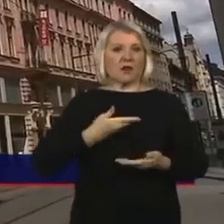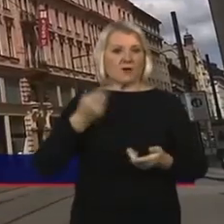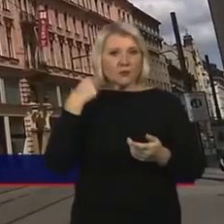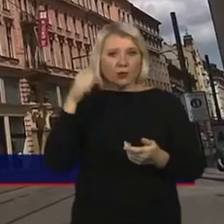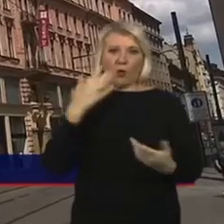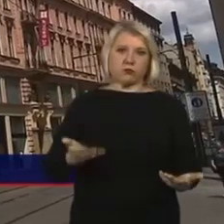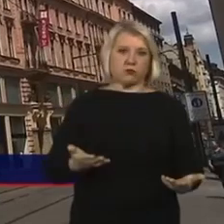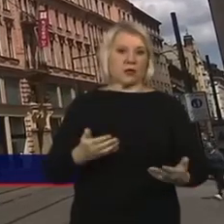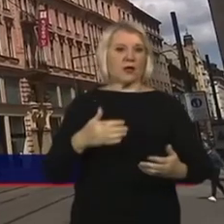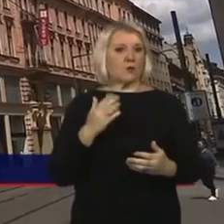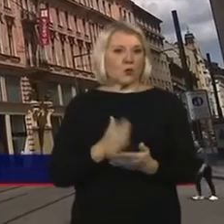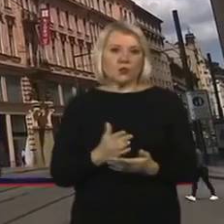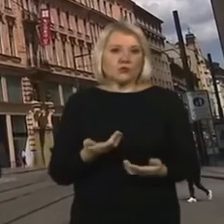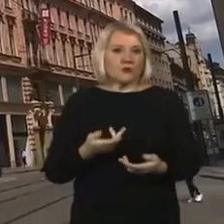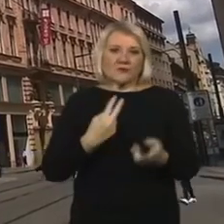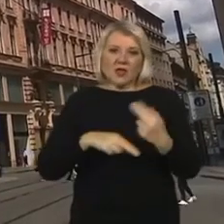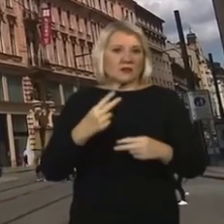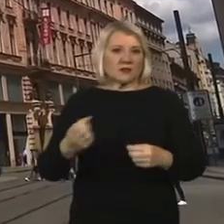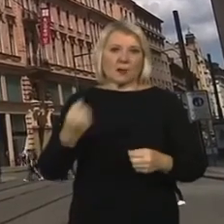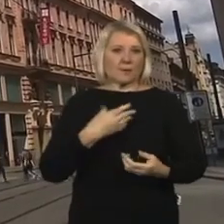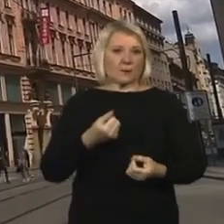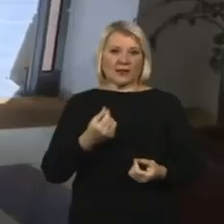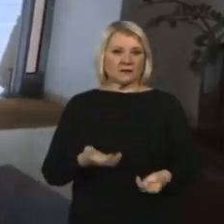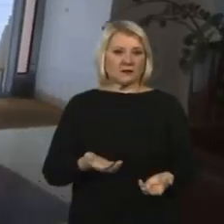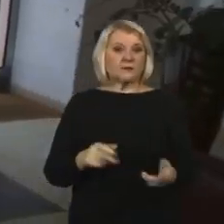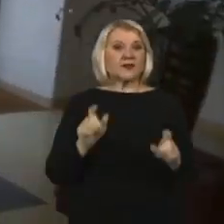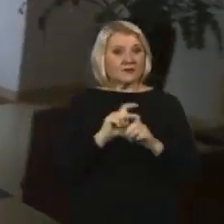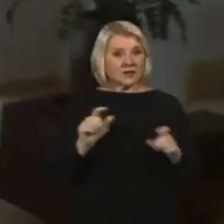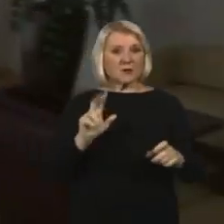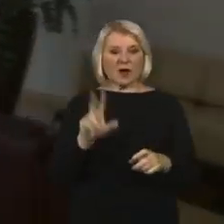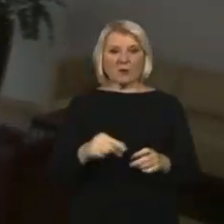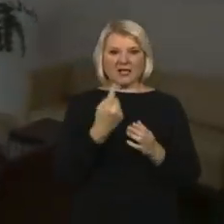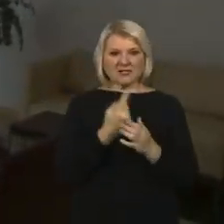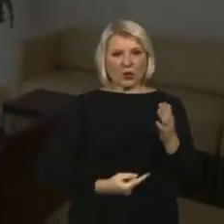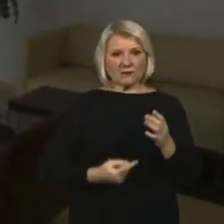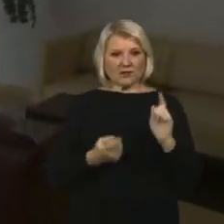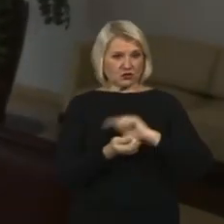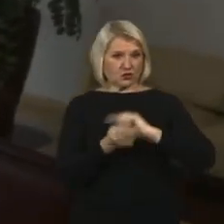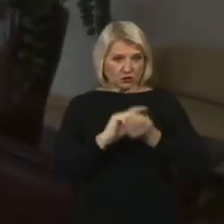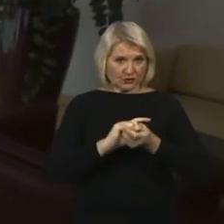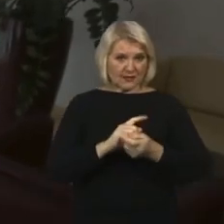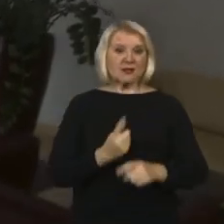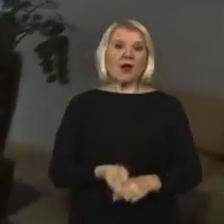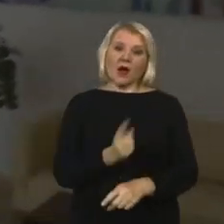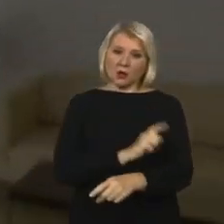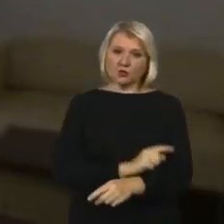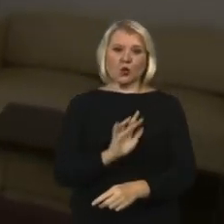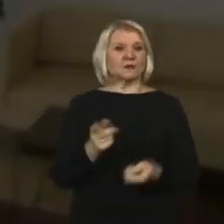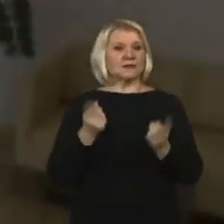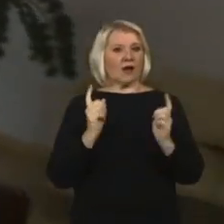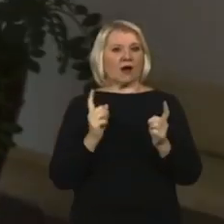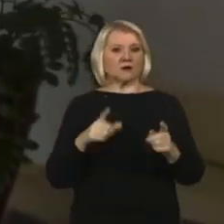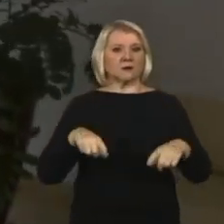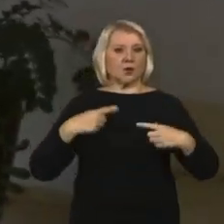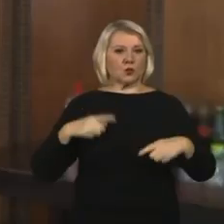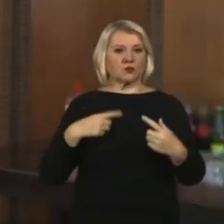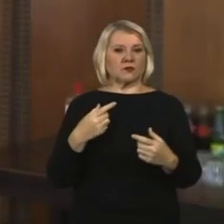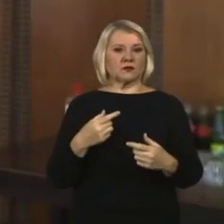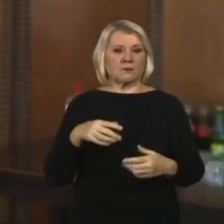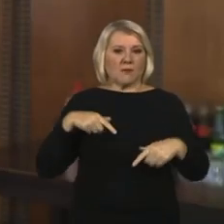květnu. Už mi ty peníze nepřišly. Společnost čelí insolvenčnímu řízení a soud ji zakázal disponovat s částí